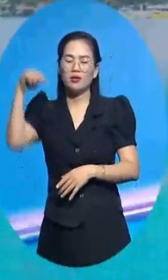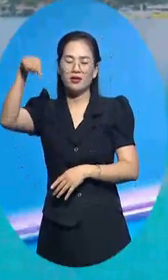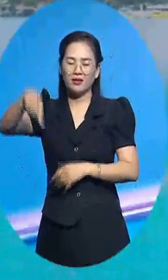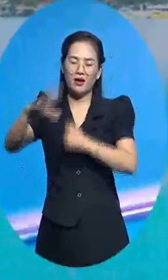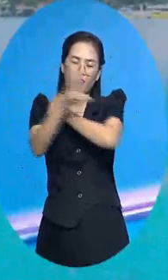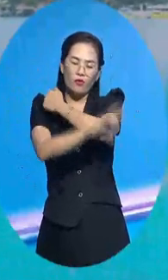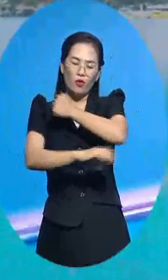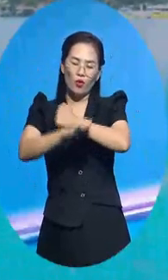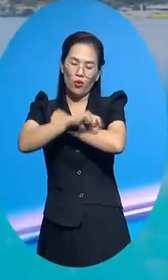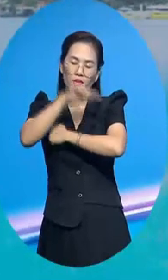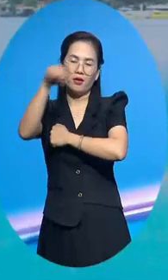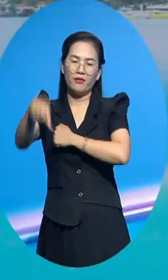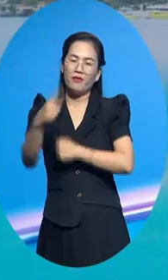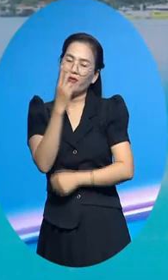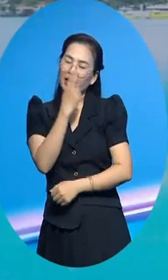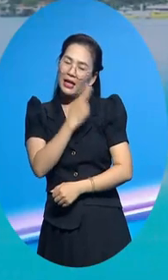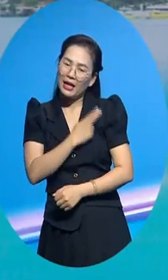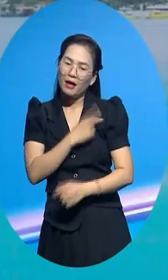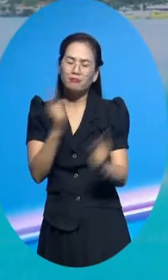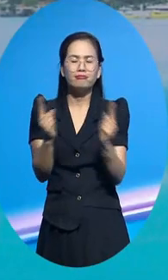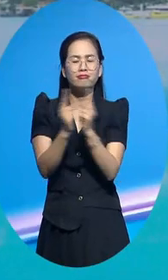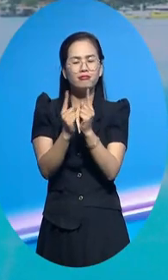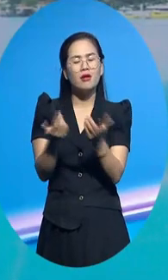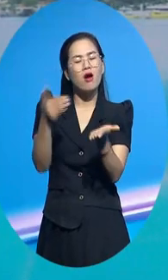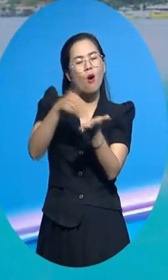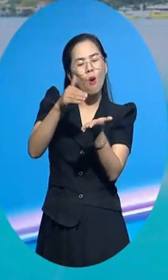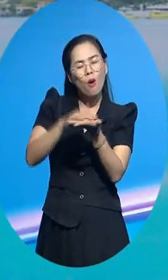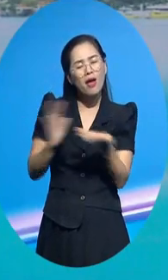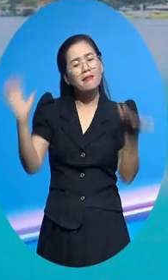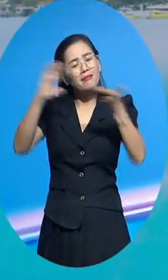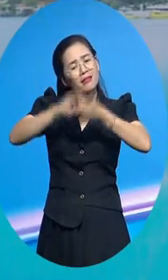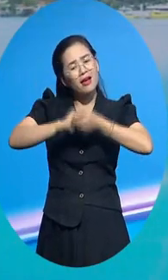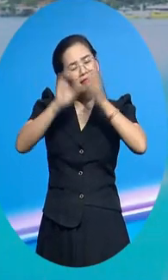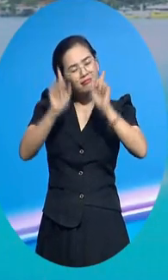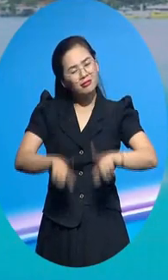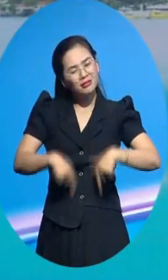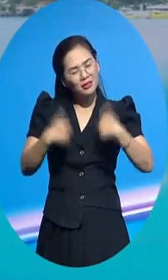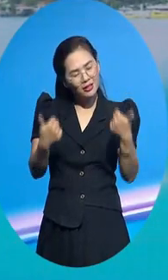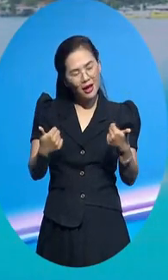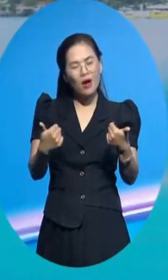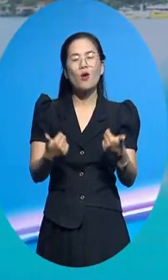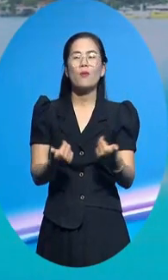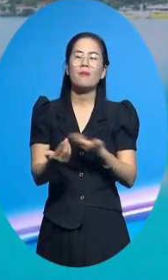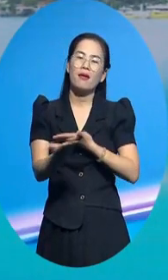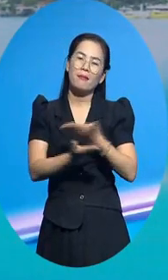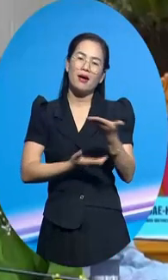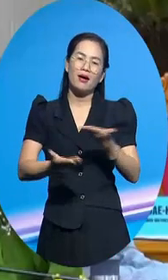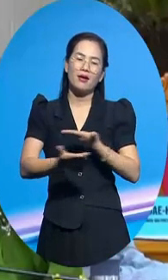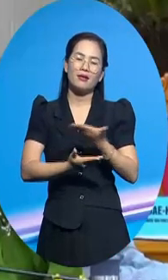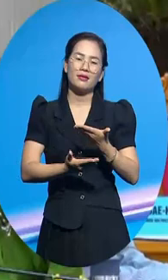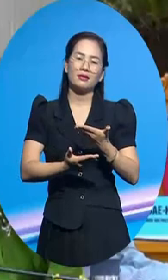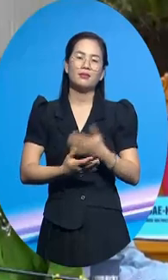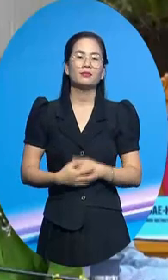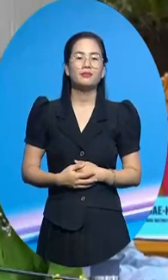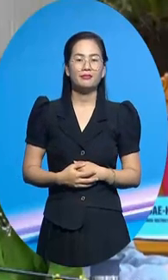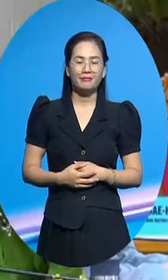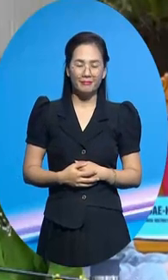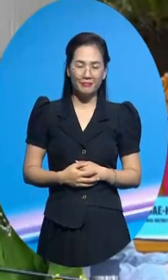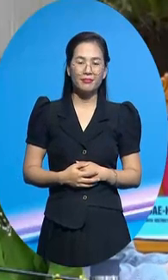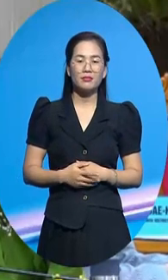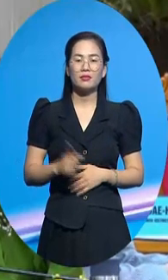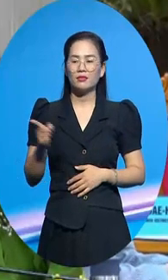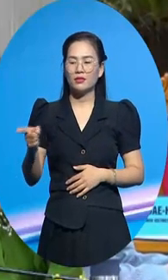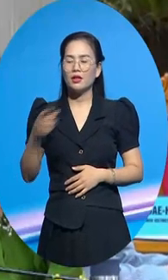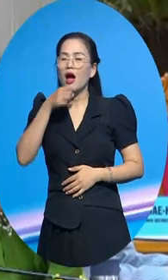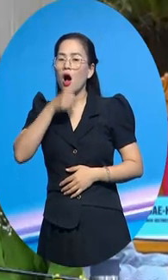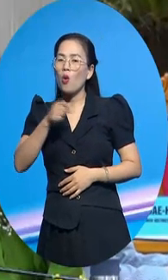Quốc, tỉnh Kiên Giang gặp gỡ trao đổi về các cơ hội hợp tác giao lưu thương mại giữa hai thành phố. Tại buổi làm việc,